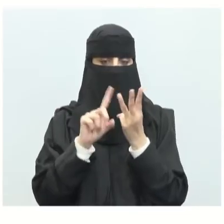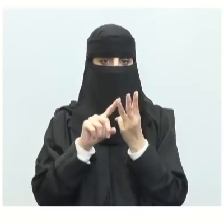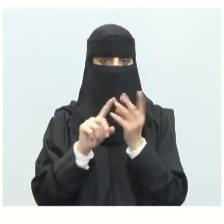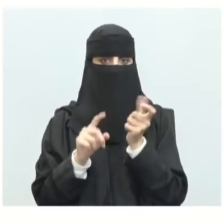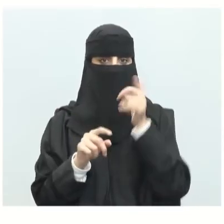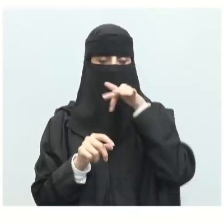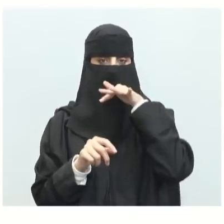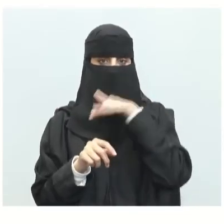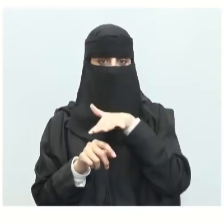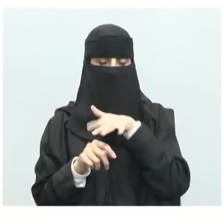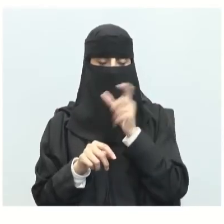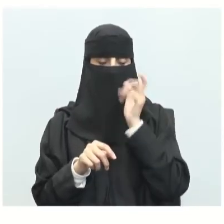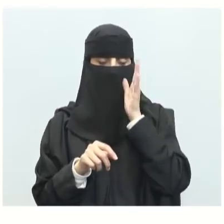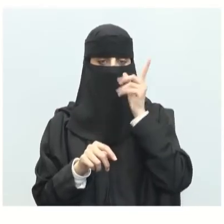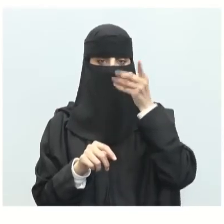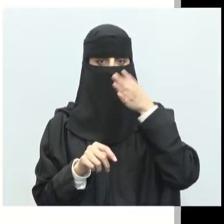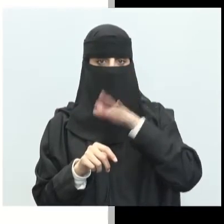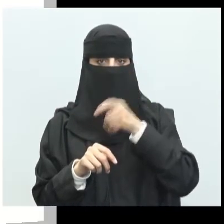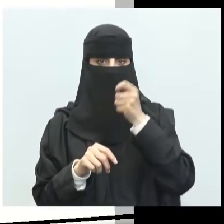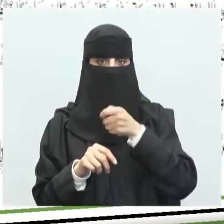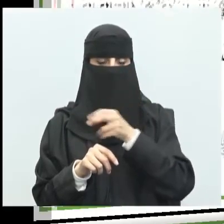صلى الله عليه وسلم